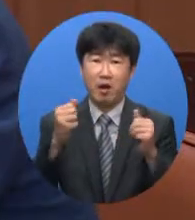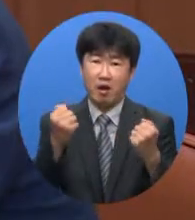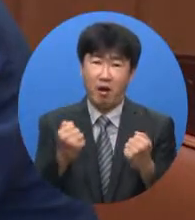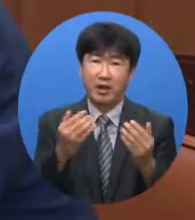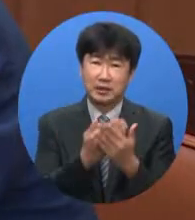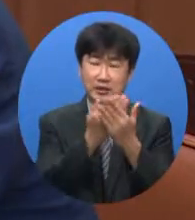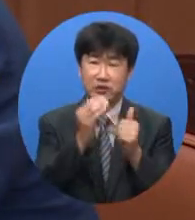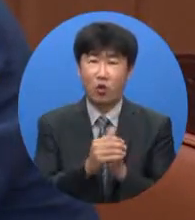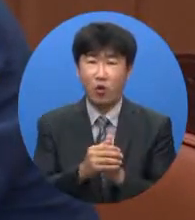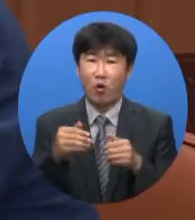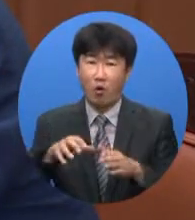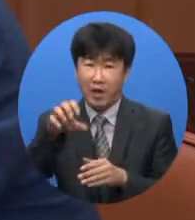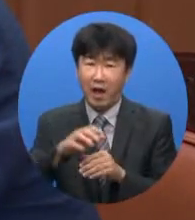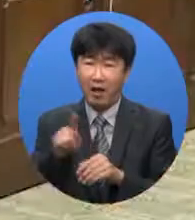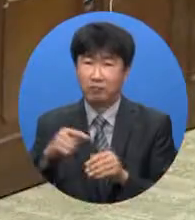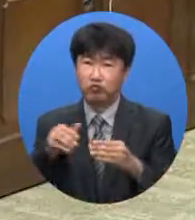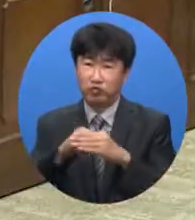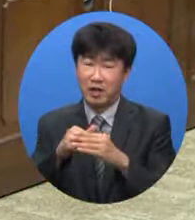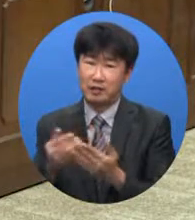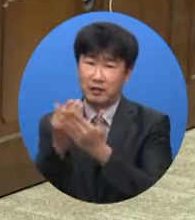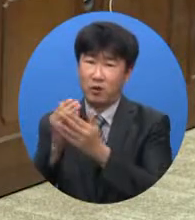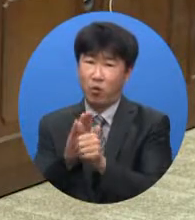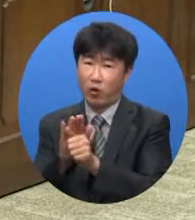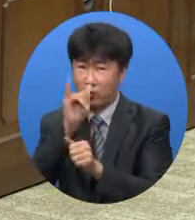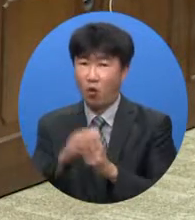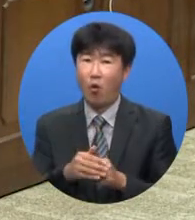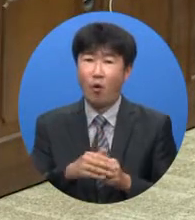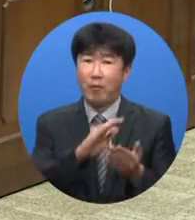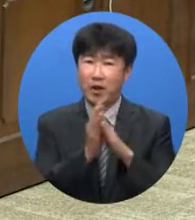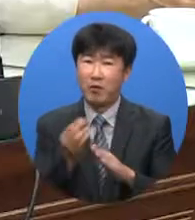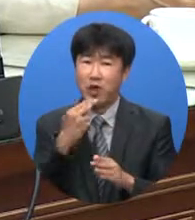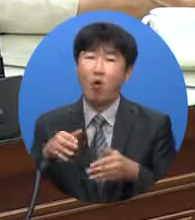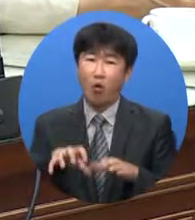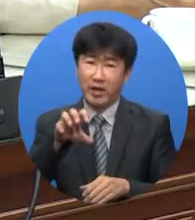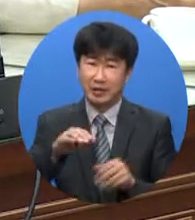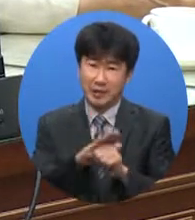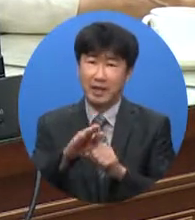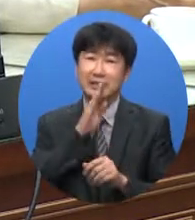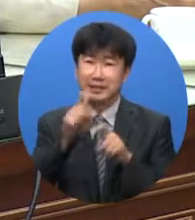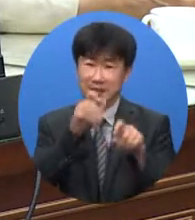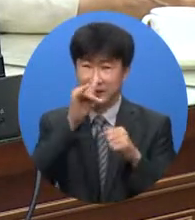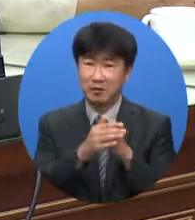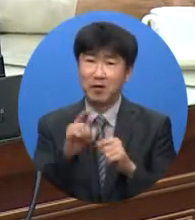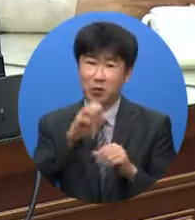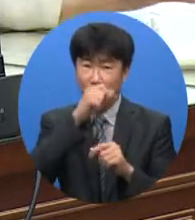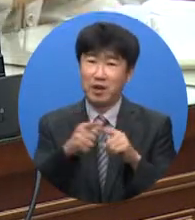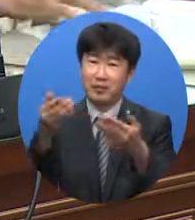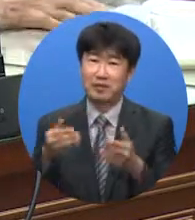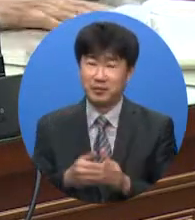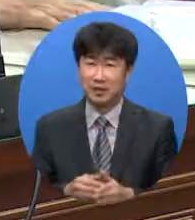수상자는 군민 건강증진과 향토문화 창달에 기여하고 변함없는 고향사랑을 실천해온 점이 좋은 평가를